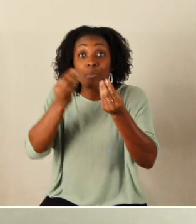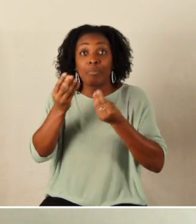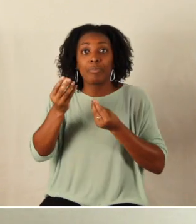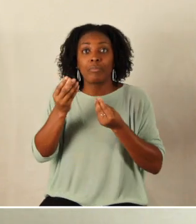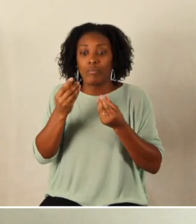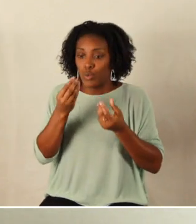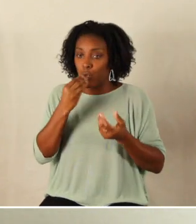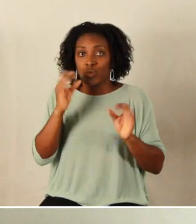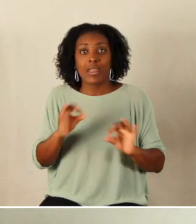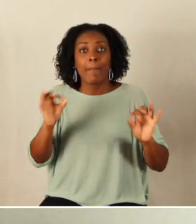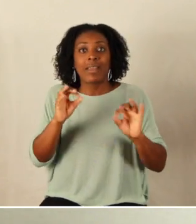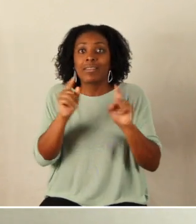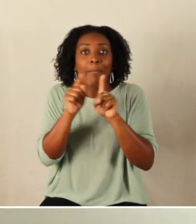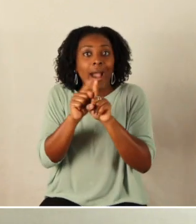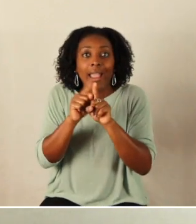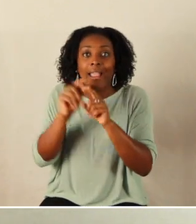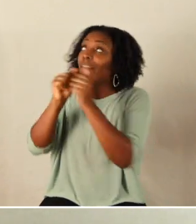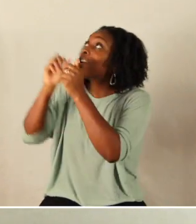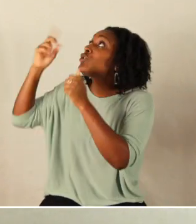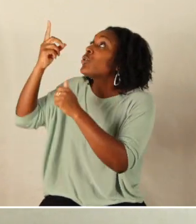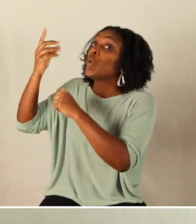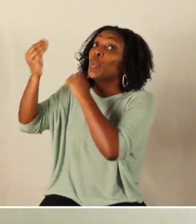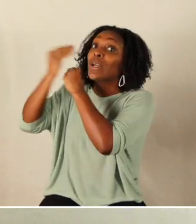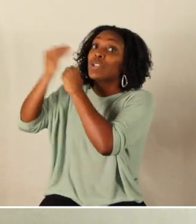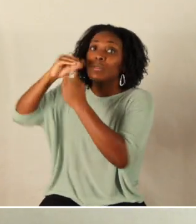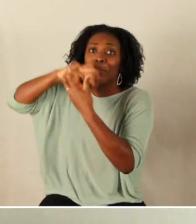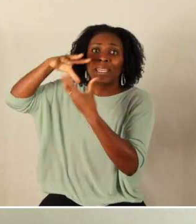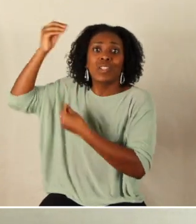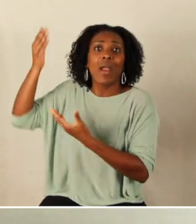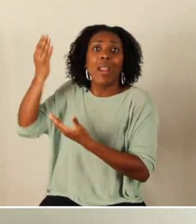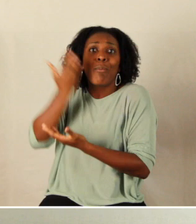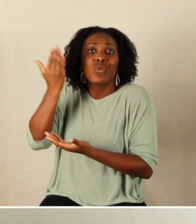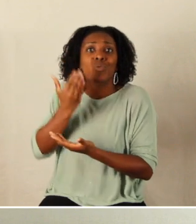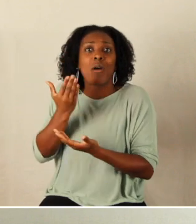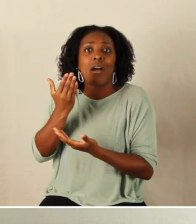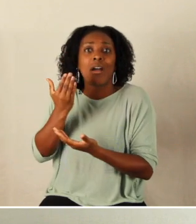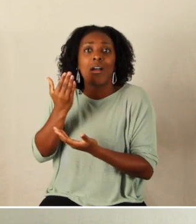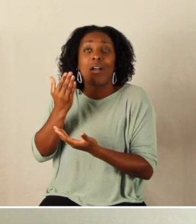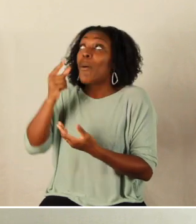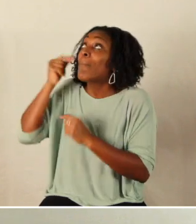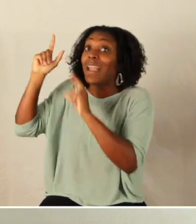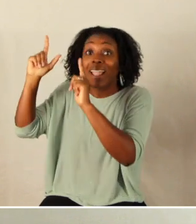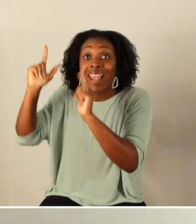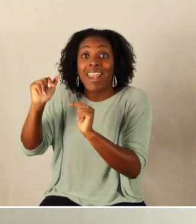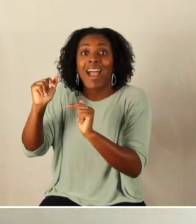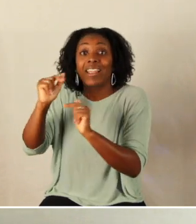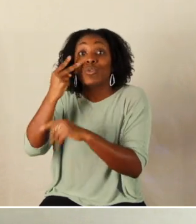nourriture spirituelle de ton Dieu. Ton Père est là, il te voit et il te répondra. C'est ce que Jésus va